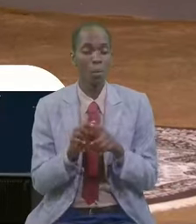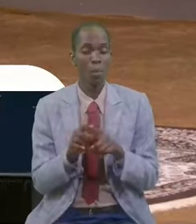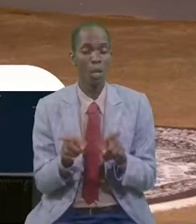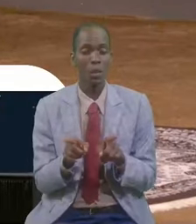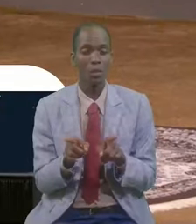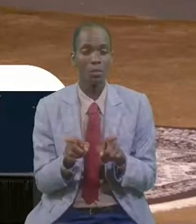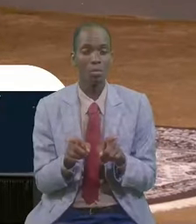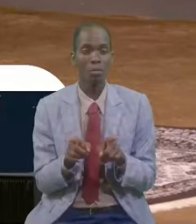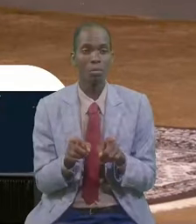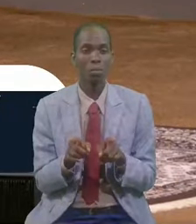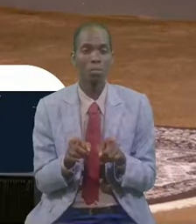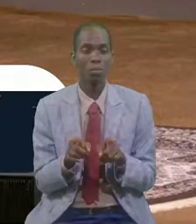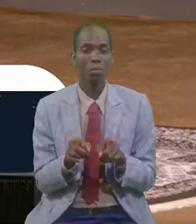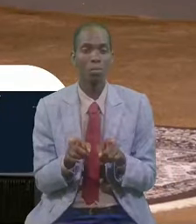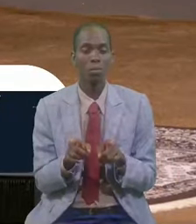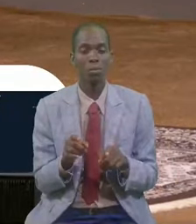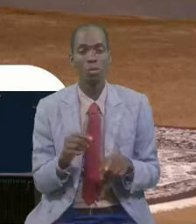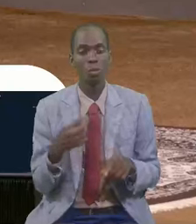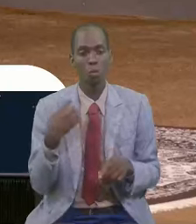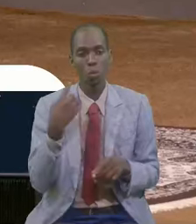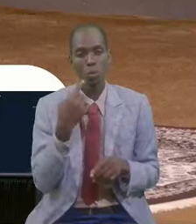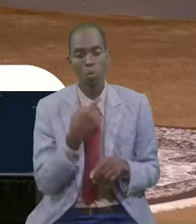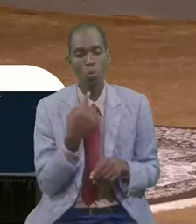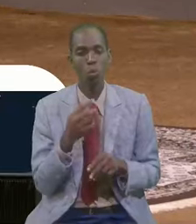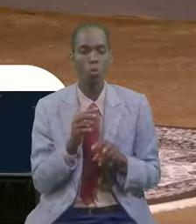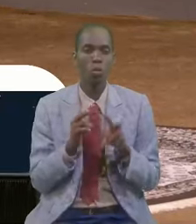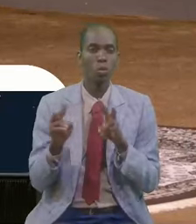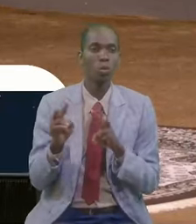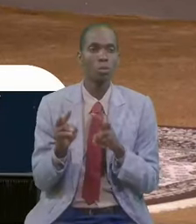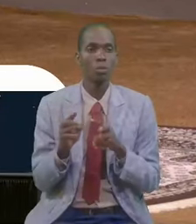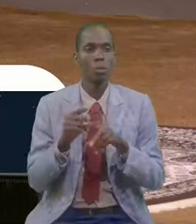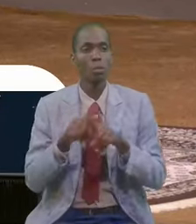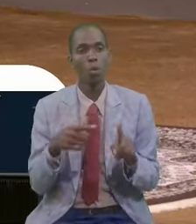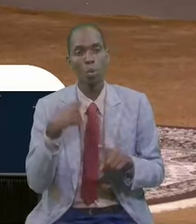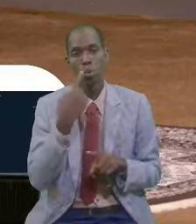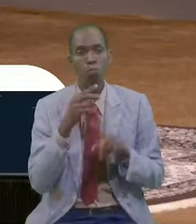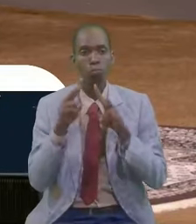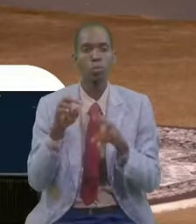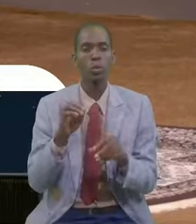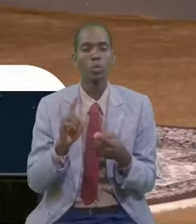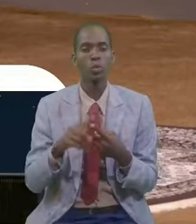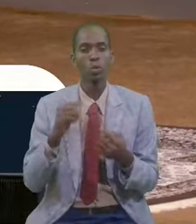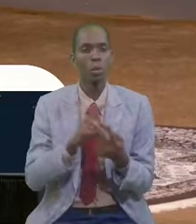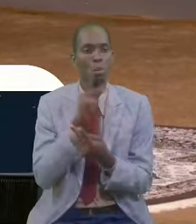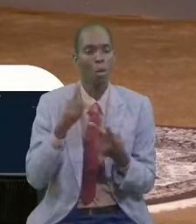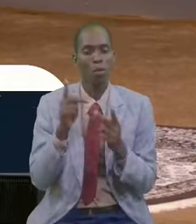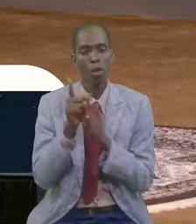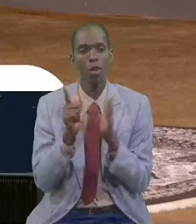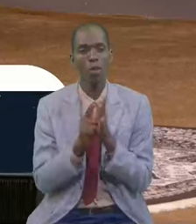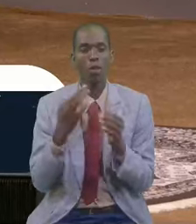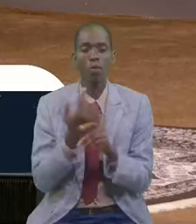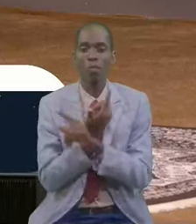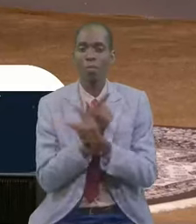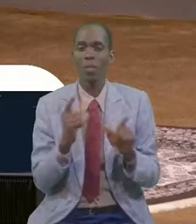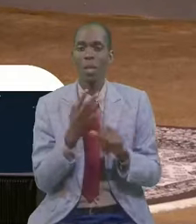qui aura plongé les regards dans la loi parfaite, la loi de la liberté qui aura